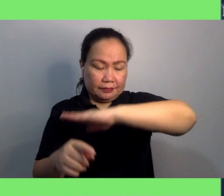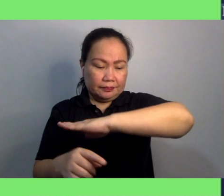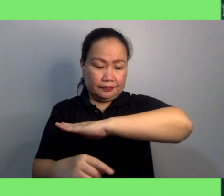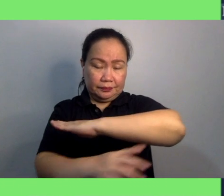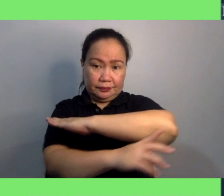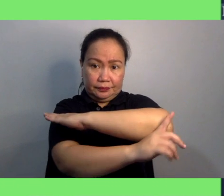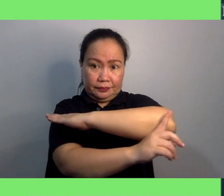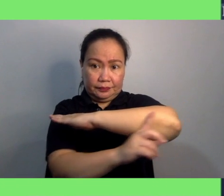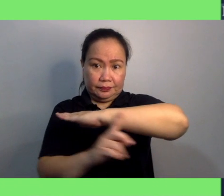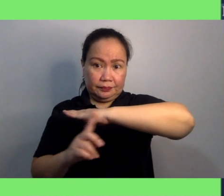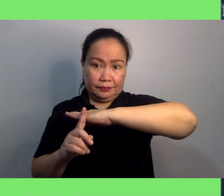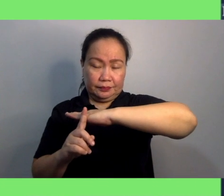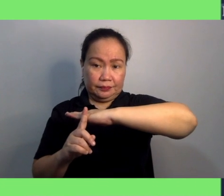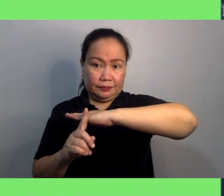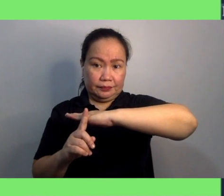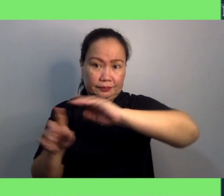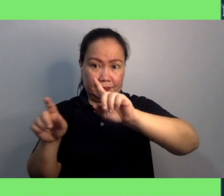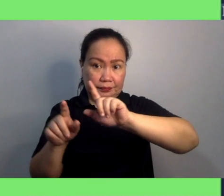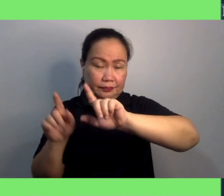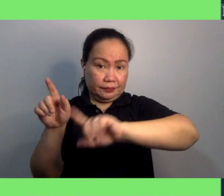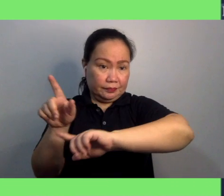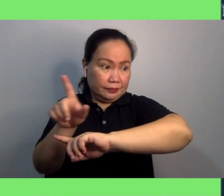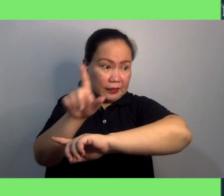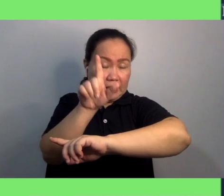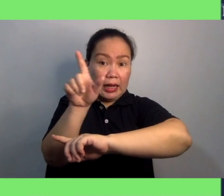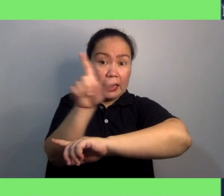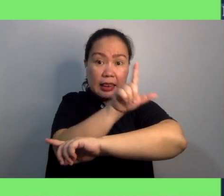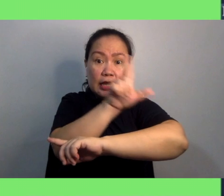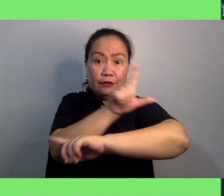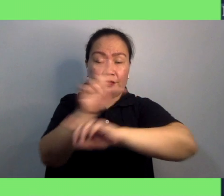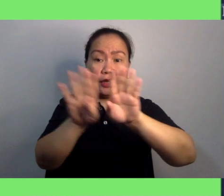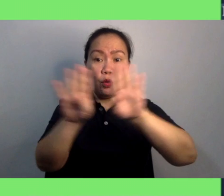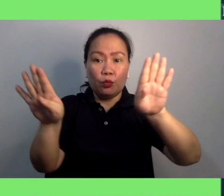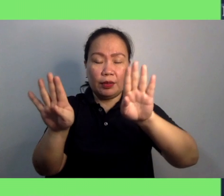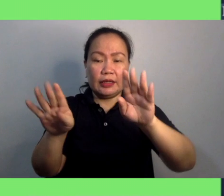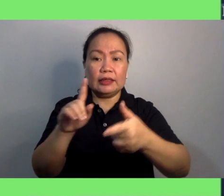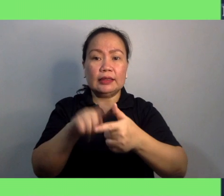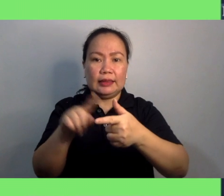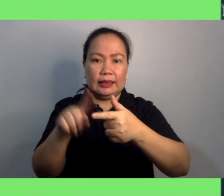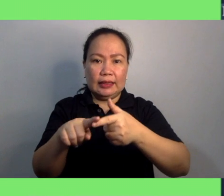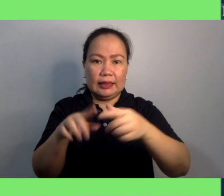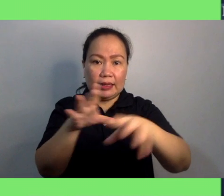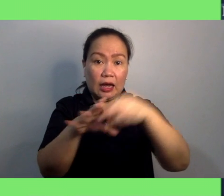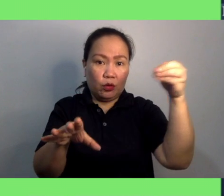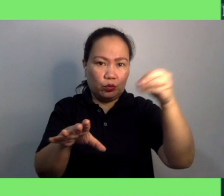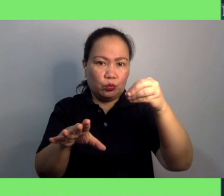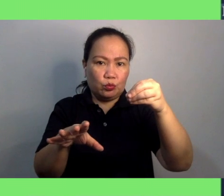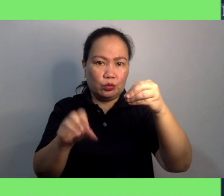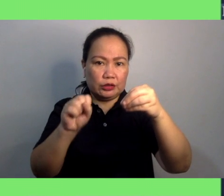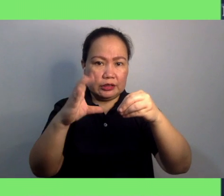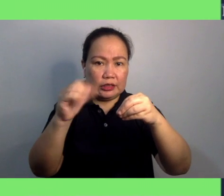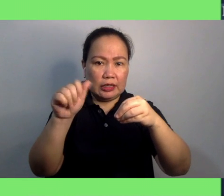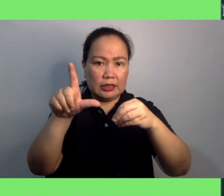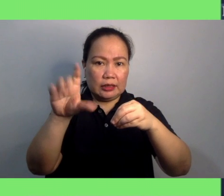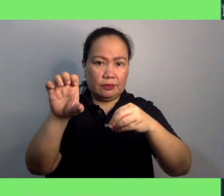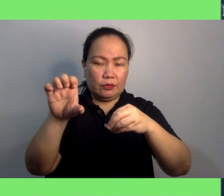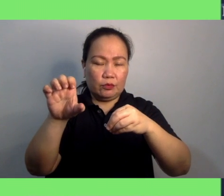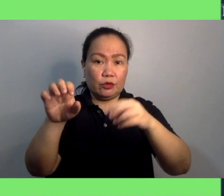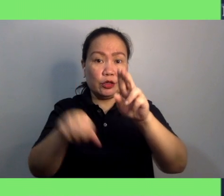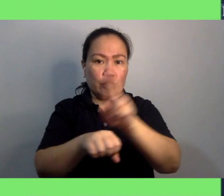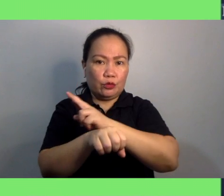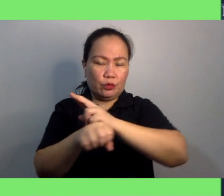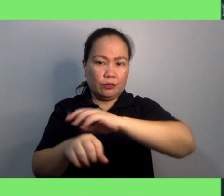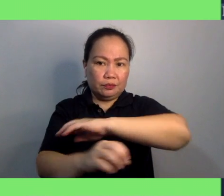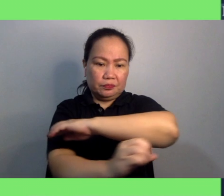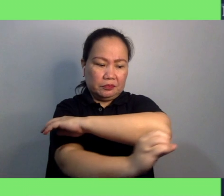0. Ang palatandaan nyo naman dyan yung 0. So ito yung 0, so sa taas tayo titingin. Okay? Kasi dito madalas